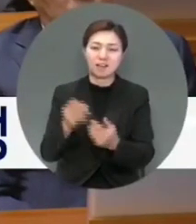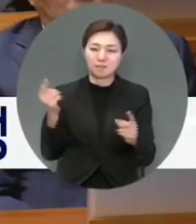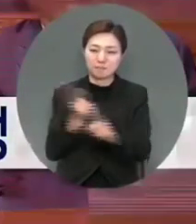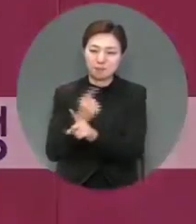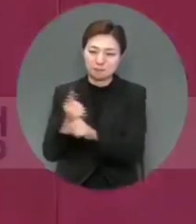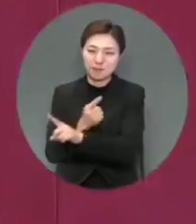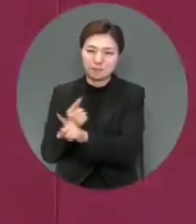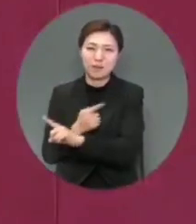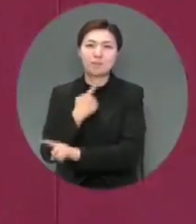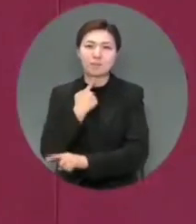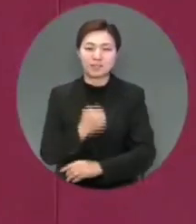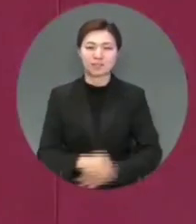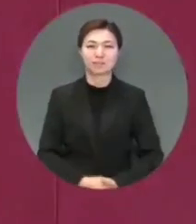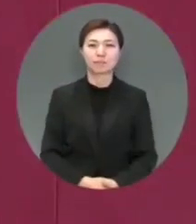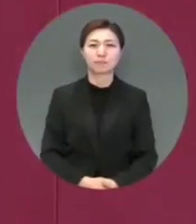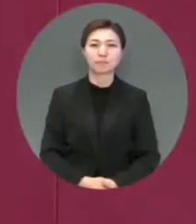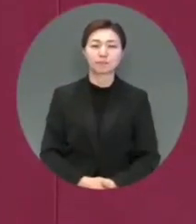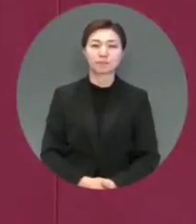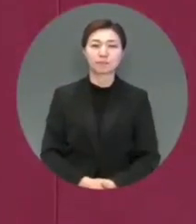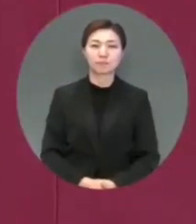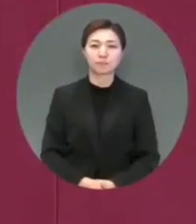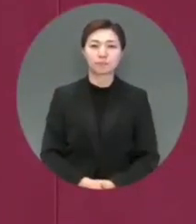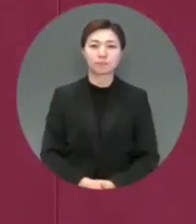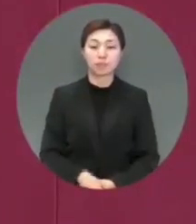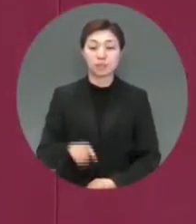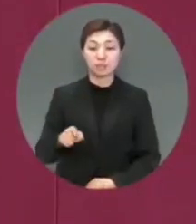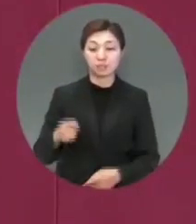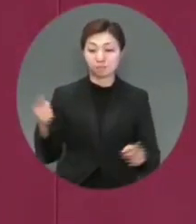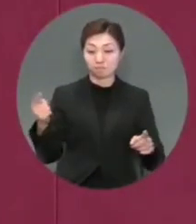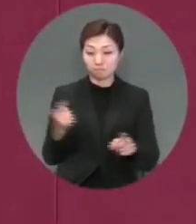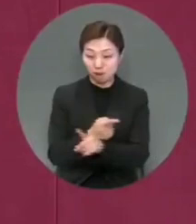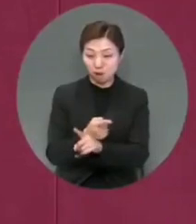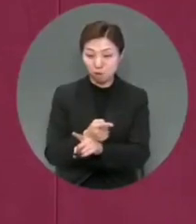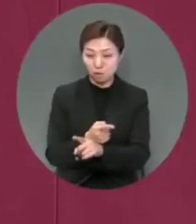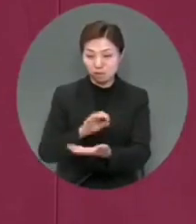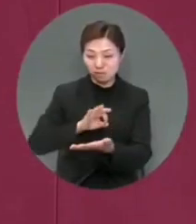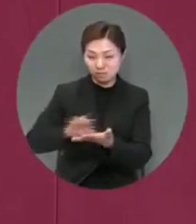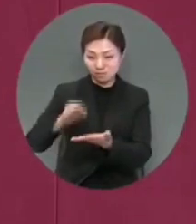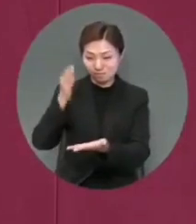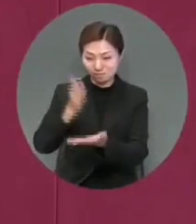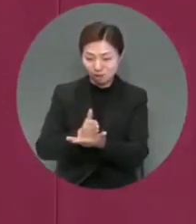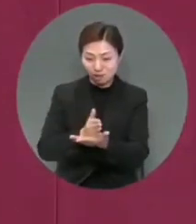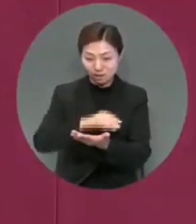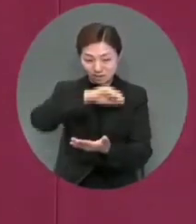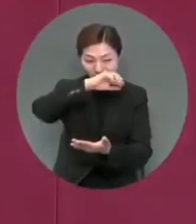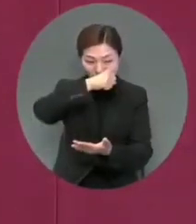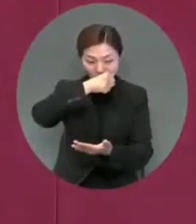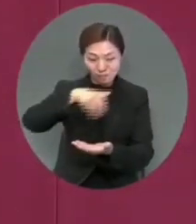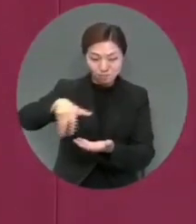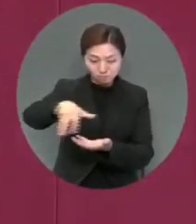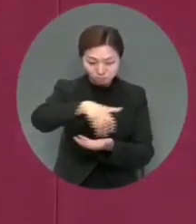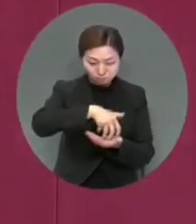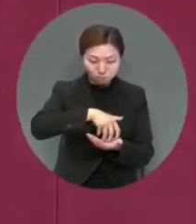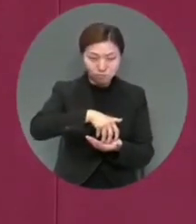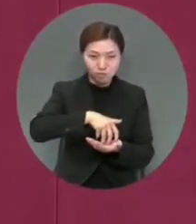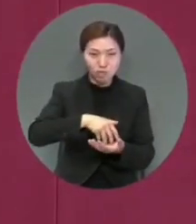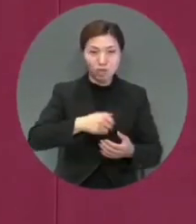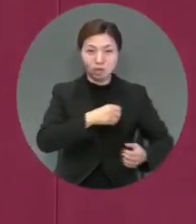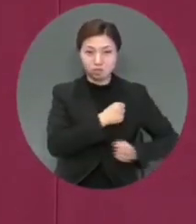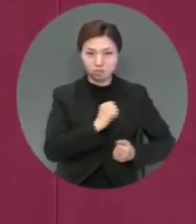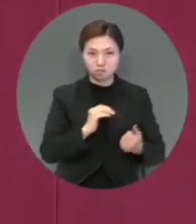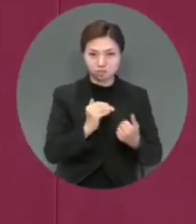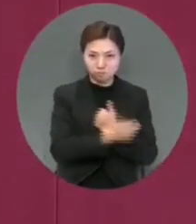하였습니다. 이를 통해 마련된 재원은 국방, 법치, 교육, 보건 등